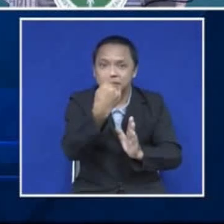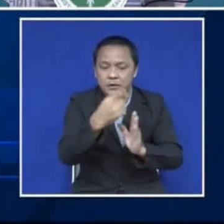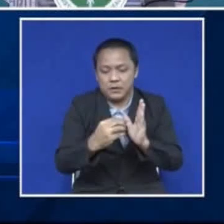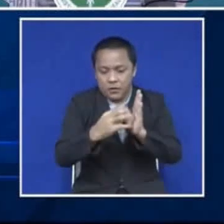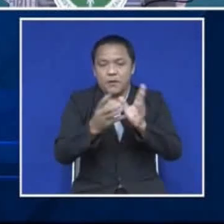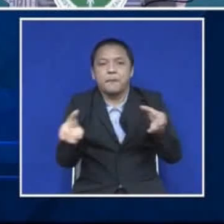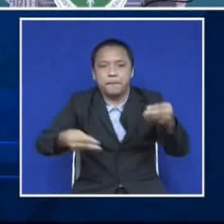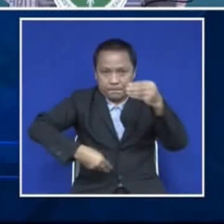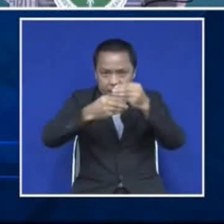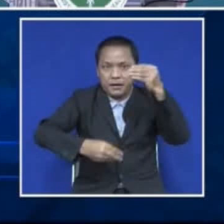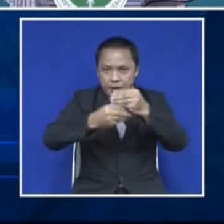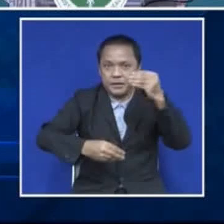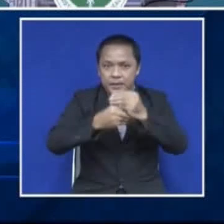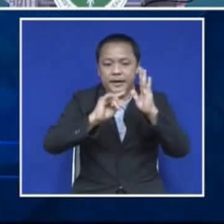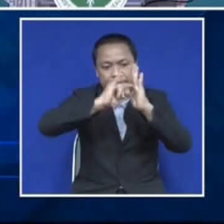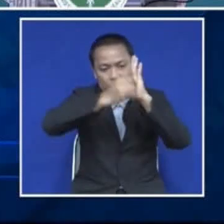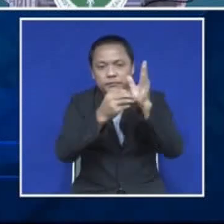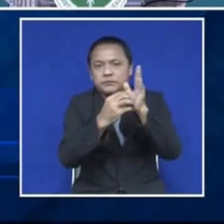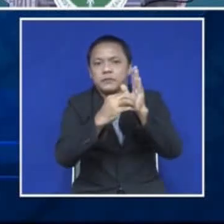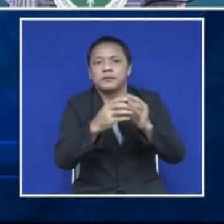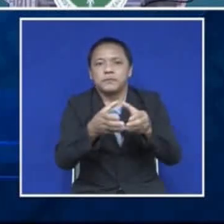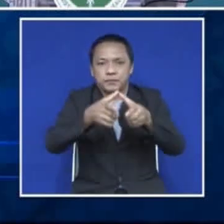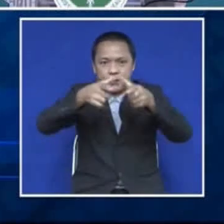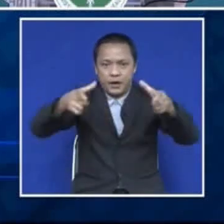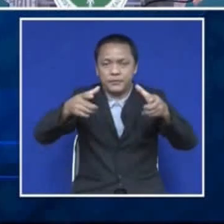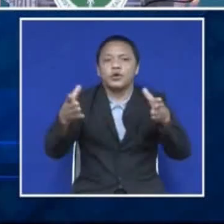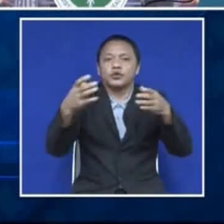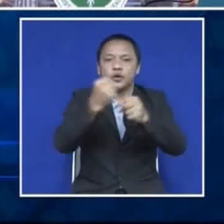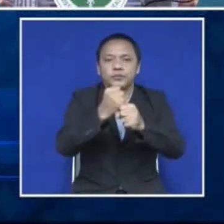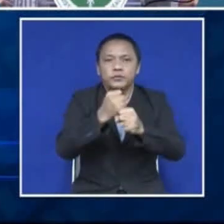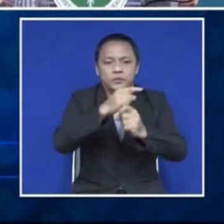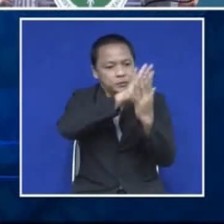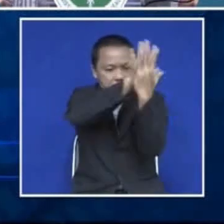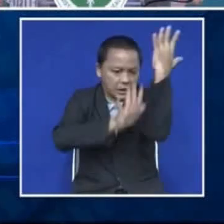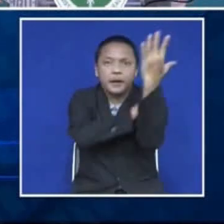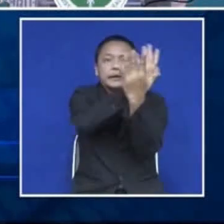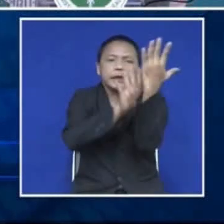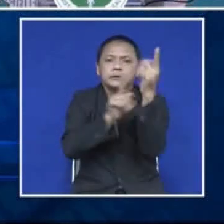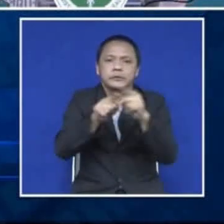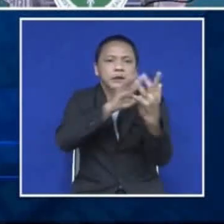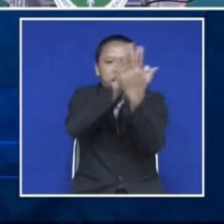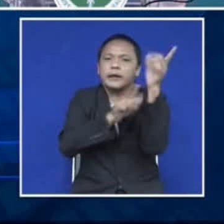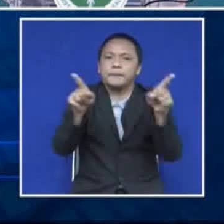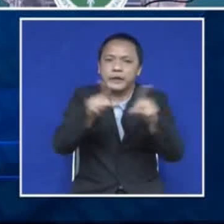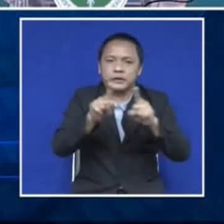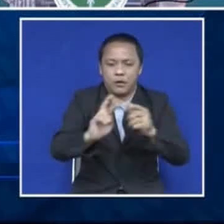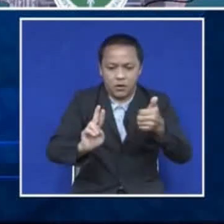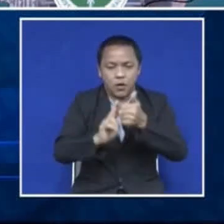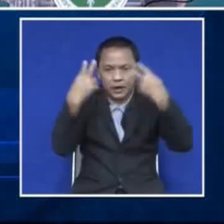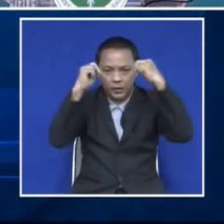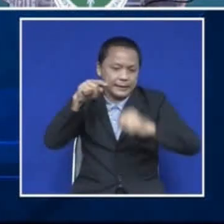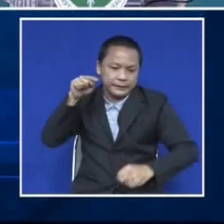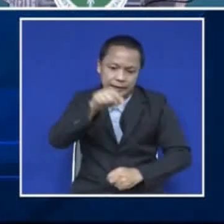ก็จะไม่น่าห่วงเท่าไหร่แต่ว่าส่วนใหญ่ที่พบคือไปอยู่ที่หอเดียวกันก็คือของพรรคสิงห์เมืองซึ่งทั้งออกพักศรีเมืองแล้วก็ตลาด